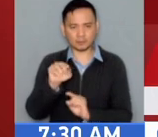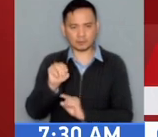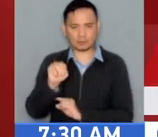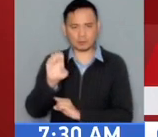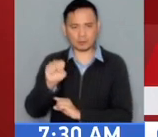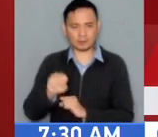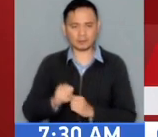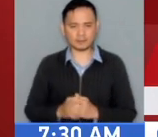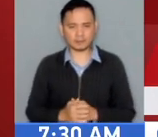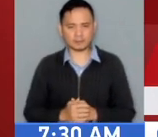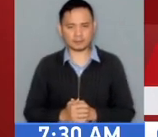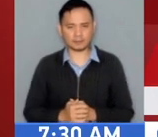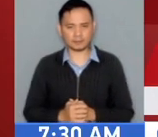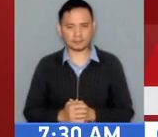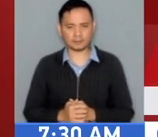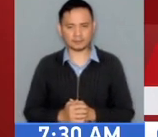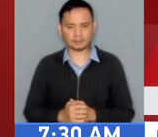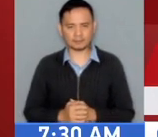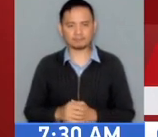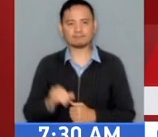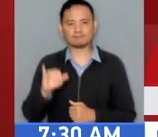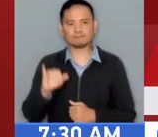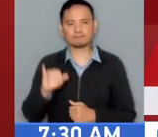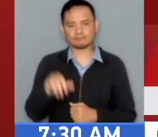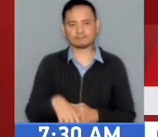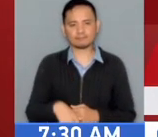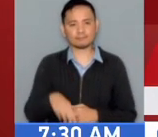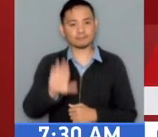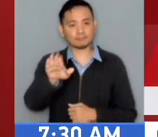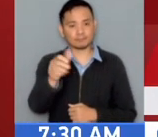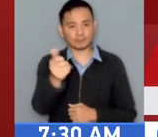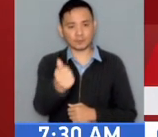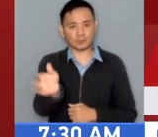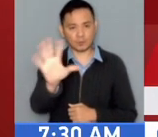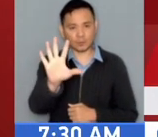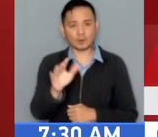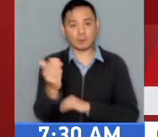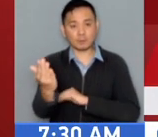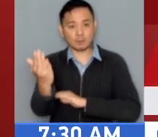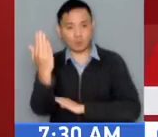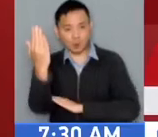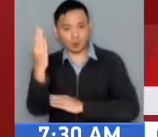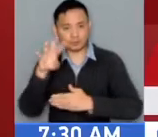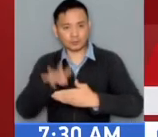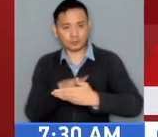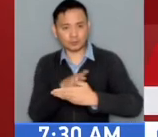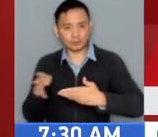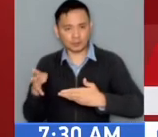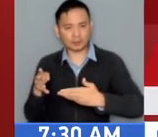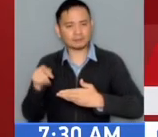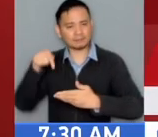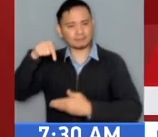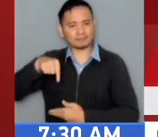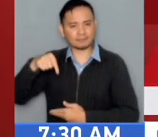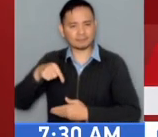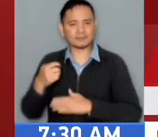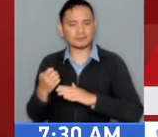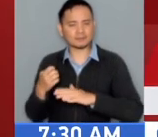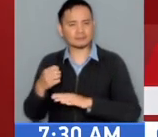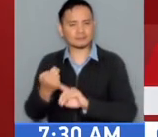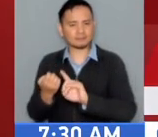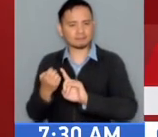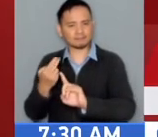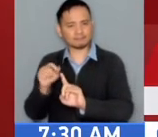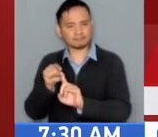Susan, good morning. Ongoing na yung klase ng mga nasa morning shift dito po yan sa President Corazon Aquino Elementary School sa Quezon City ngayong pagbubukas